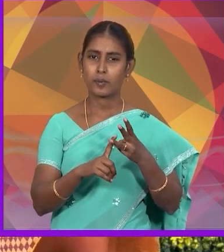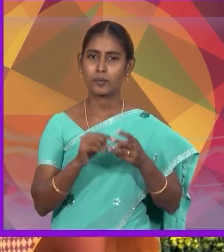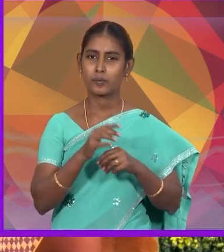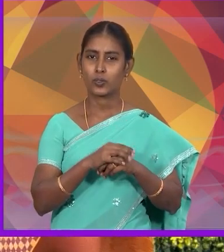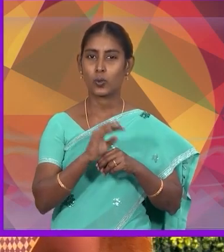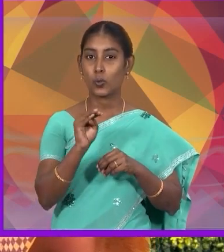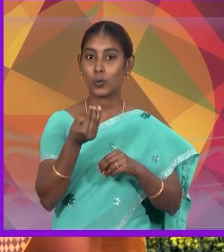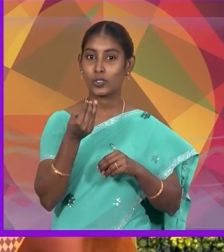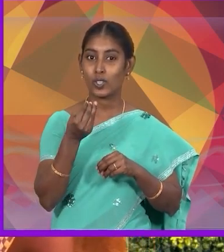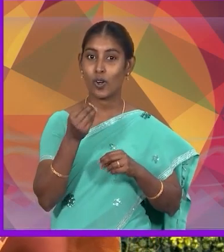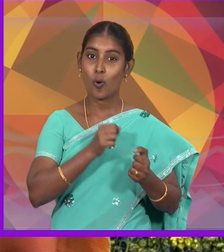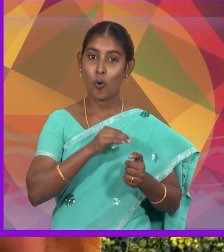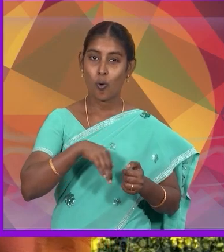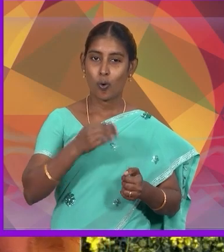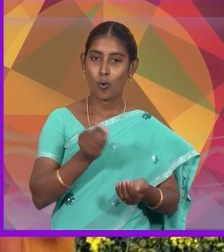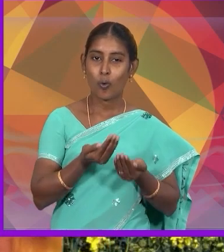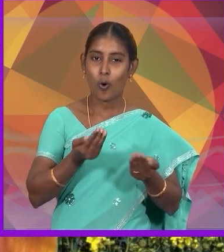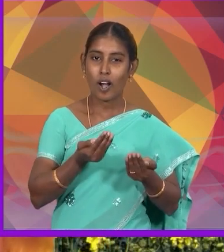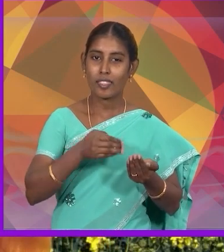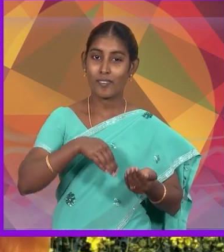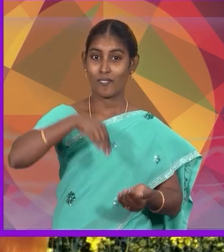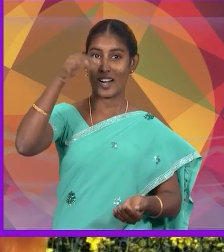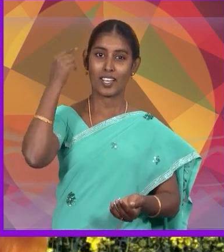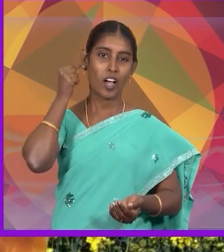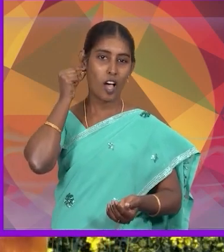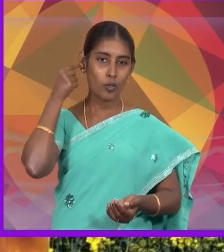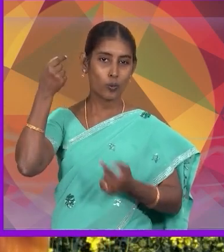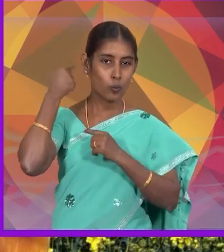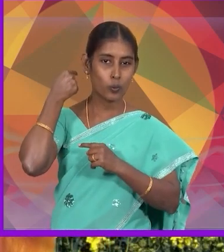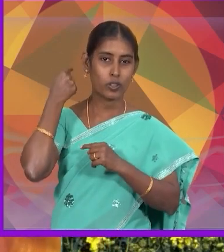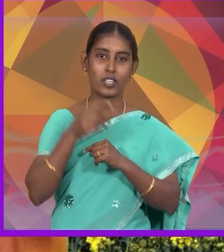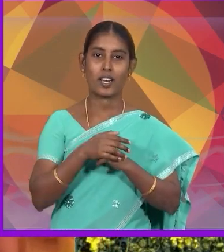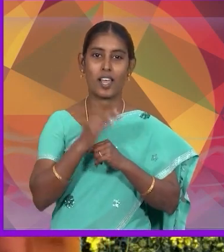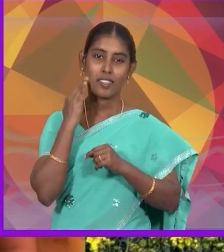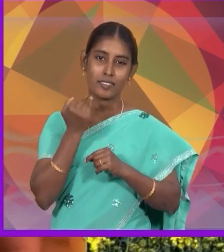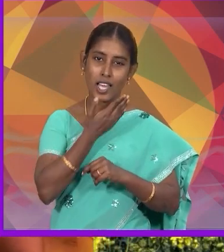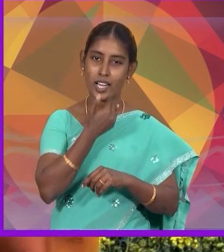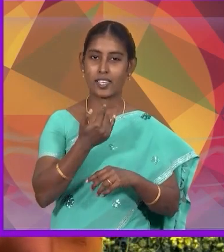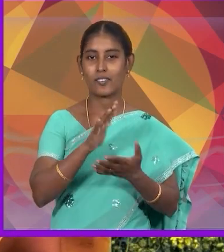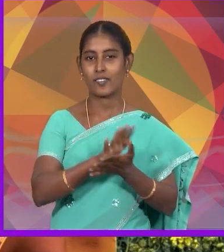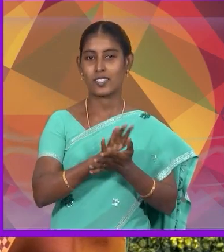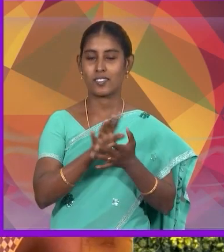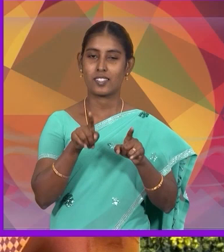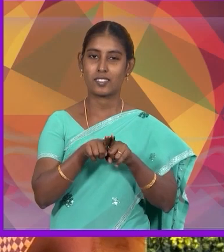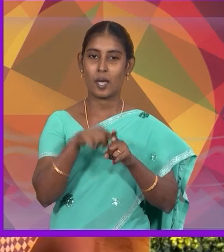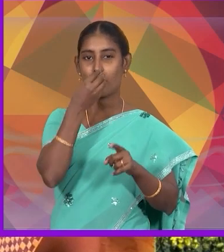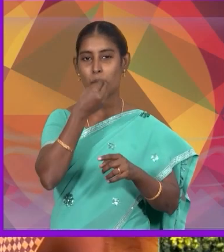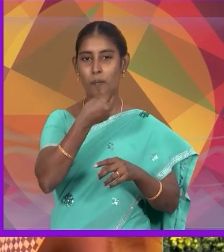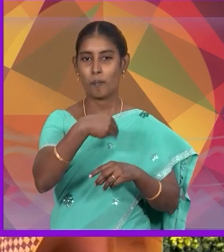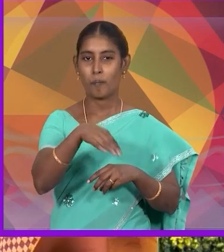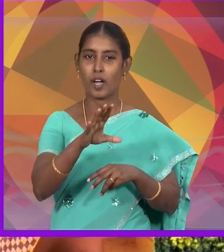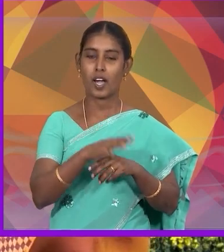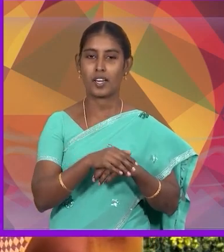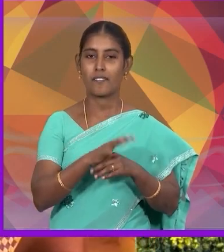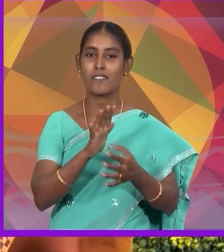பாடல்கள், கொஞ்சம் குழந்தை வளர்ந்தவங்க காதலி விழா அந்த மாதிரி விழாக்கள் எல்லாம் கொண்டாடுவாங்க, அப்ப ஒரு சடங்கு வச்சிருப்பாங்க, அது சம்பந்தமா பாடக்கூடிய